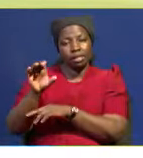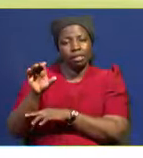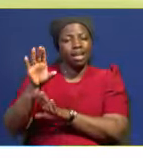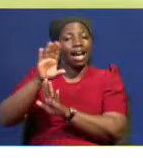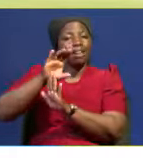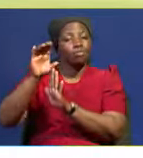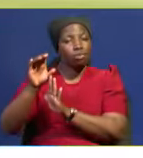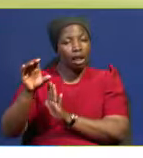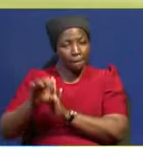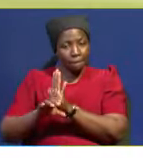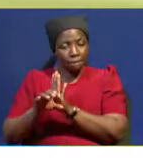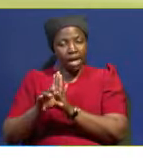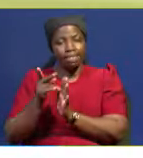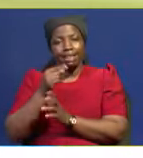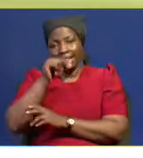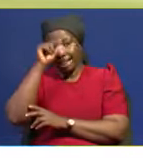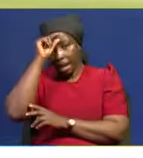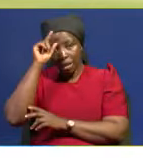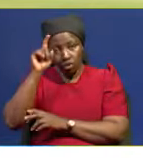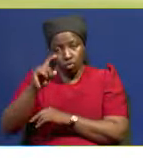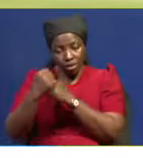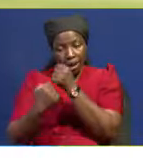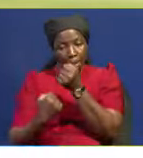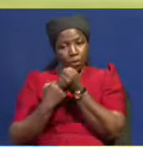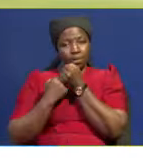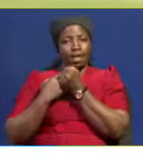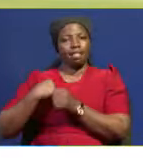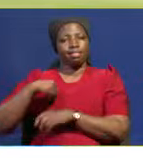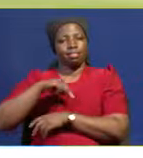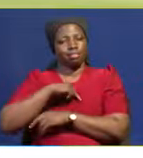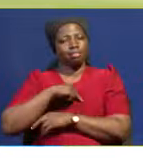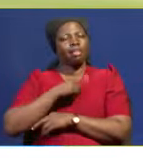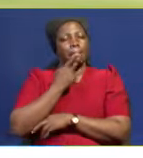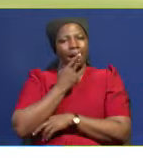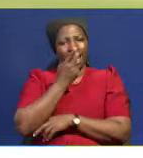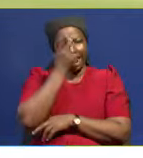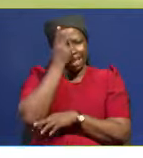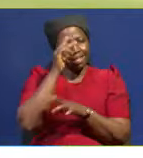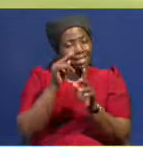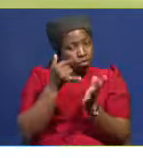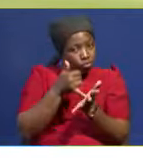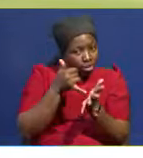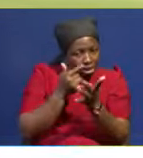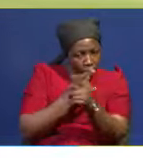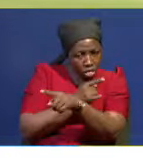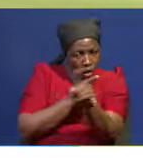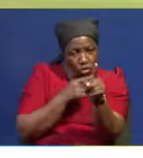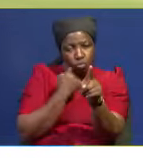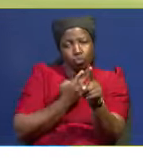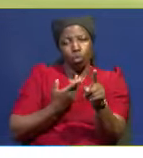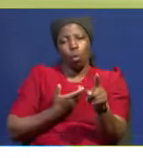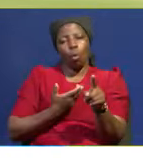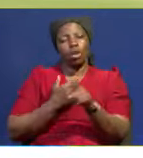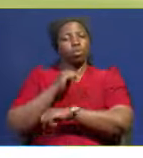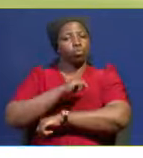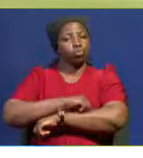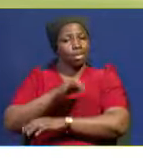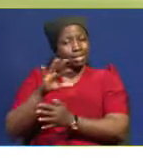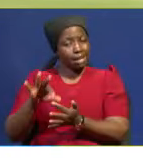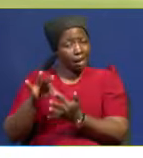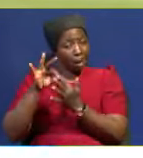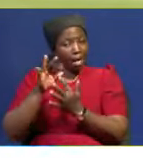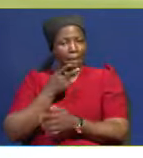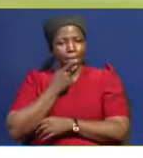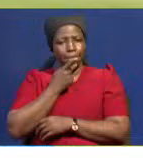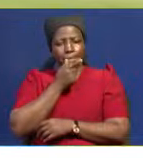serikali iweze kutushikilia sisi kama wazazi na pia wale ambao wako na mashule, na haswa haya mashule ya private